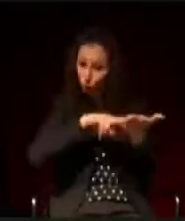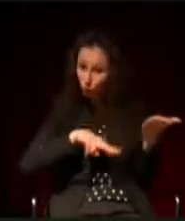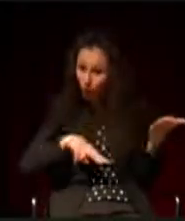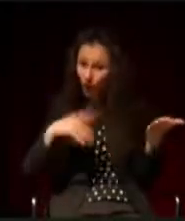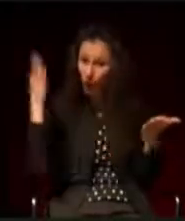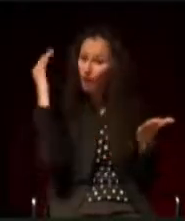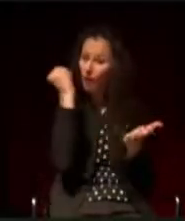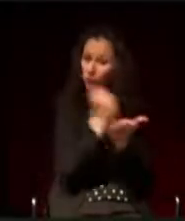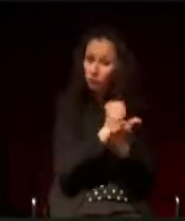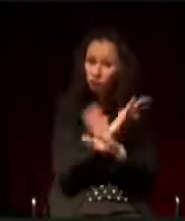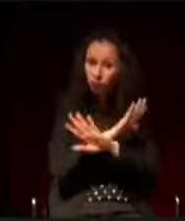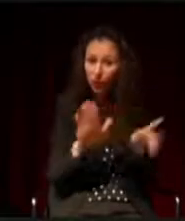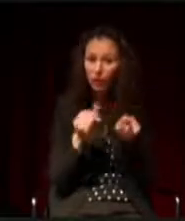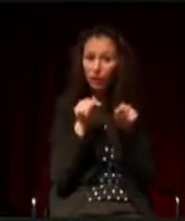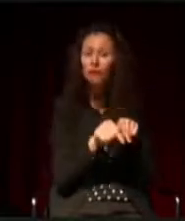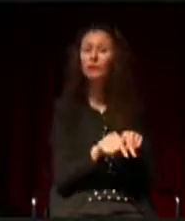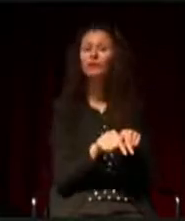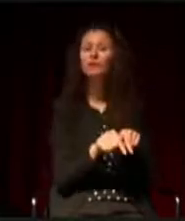Ruhsatlandırılmış,